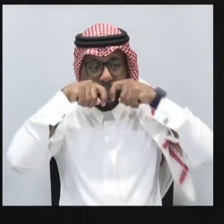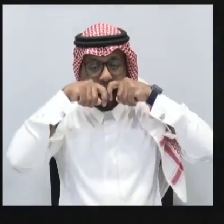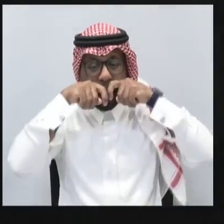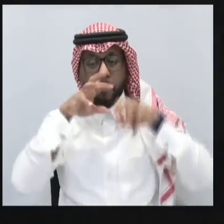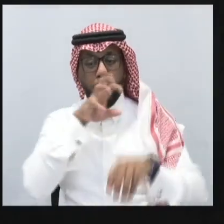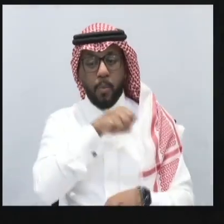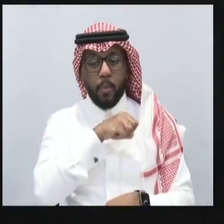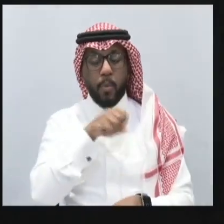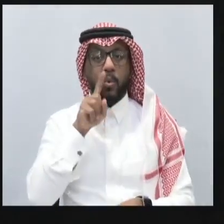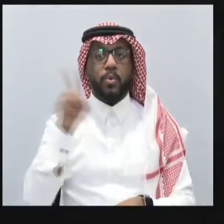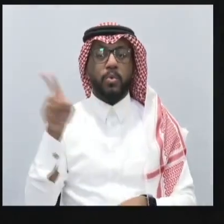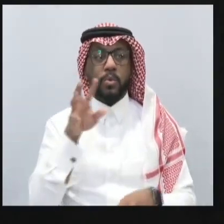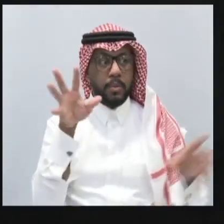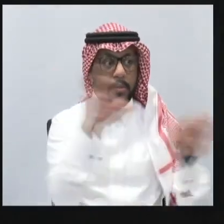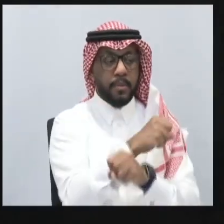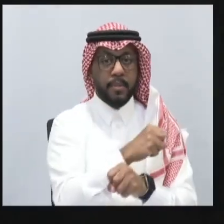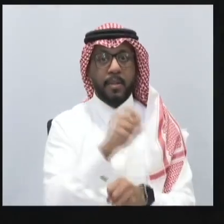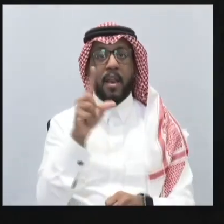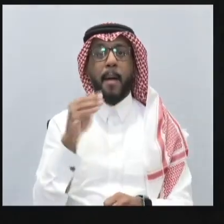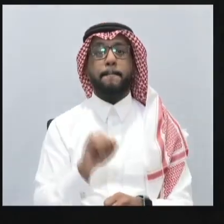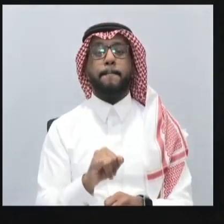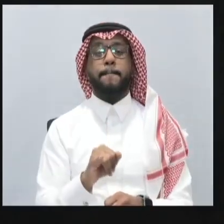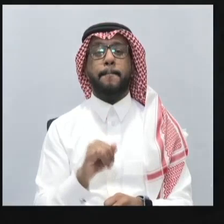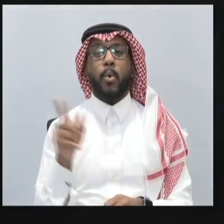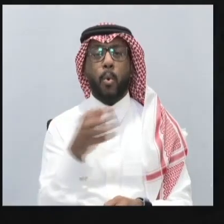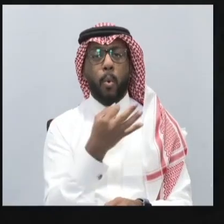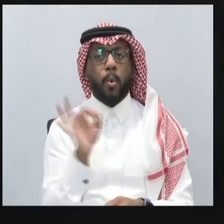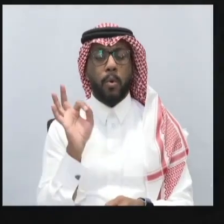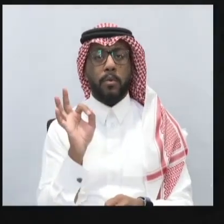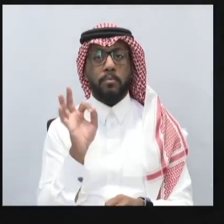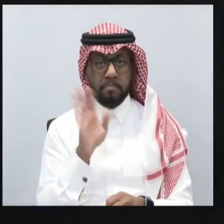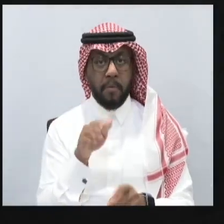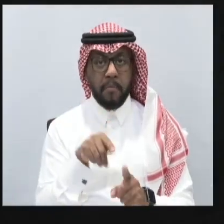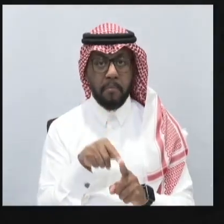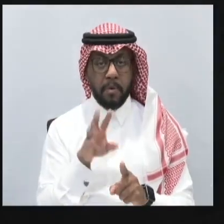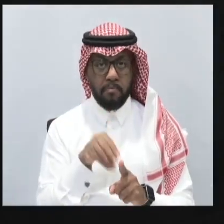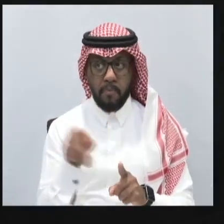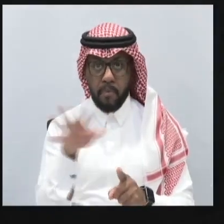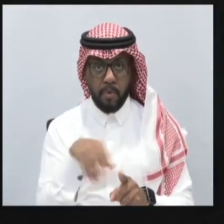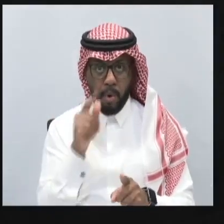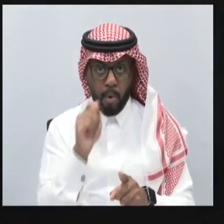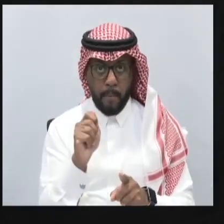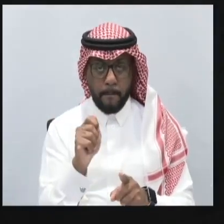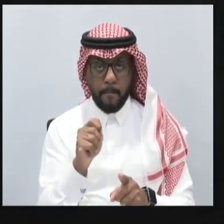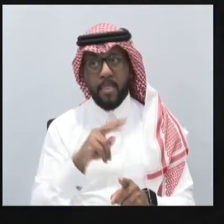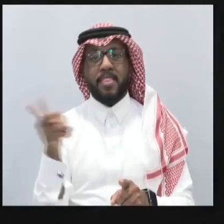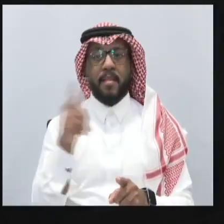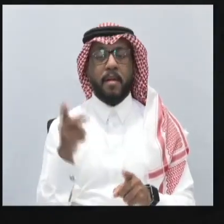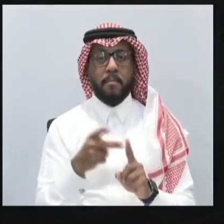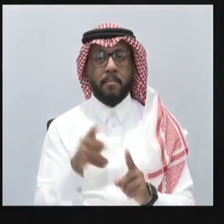ياكل اللحوم هل الحيوانات هذه هي فقط اللي تاكل اللحوم لا في حيوانات